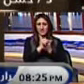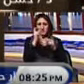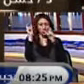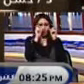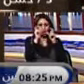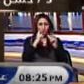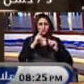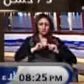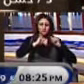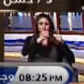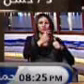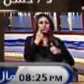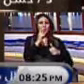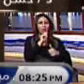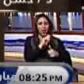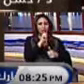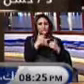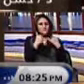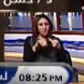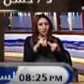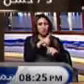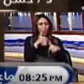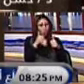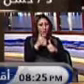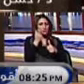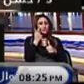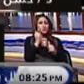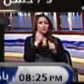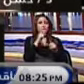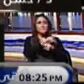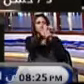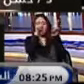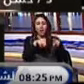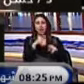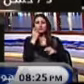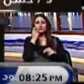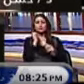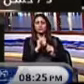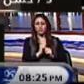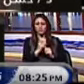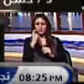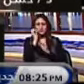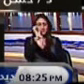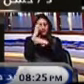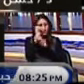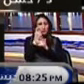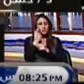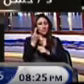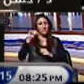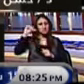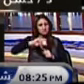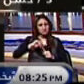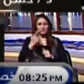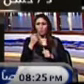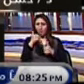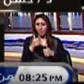اخرى، بيروح يشوف هذه اللحوم المكان بتاعها ويقدر ان هو يكشف عليها ويعرف اذا كانت صالحه او غير